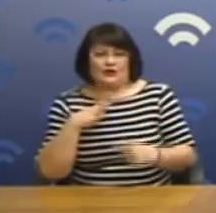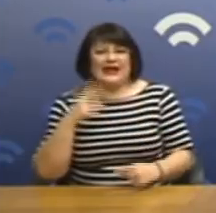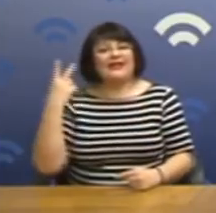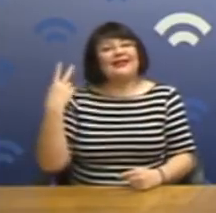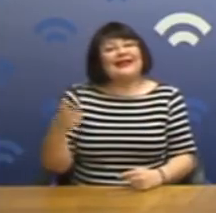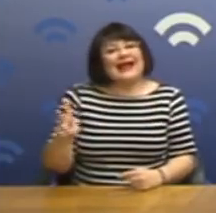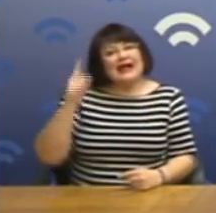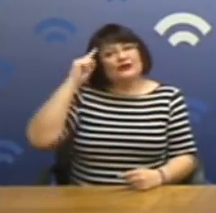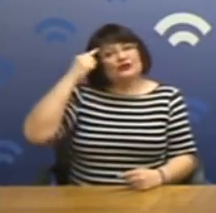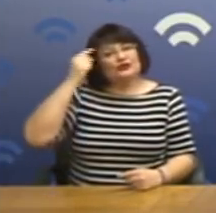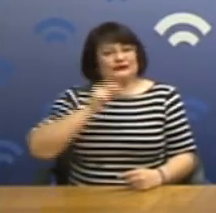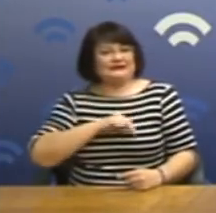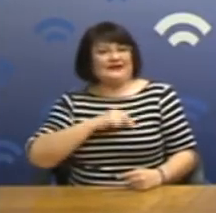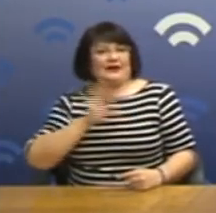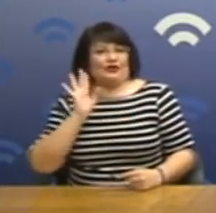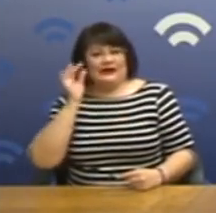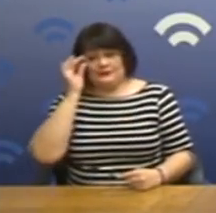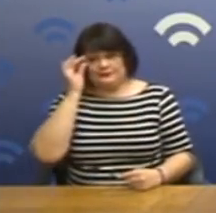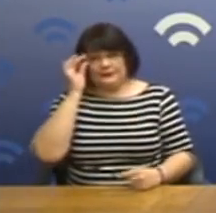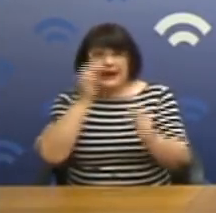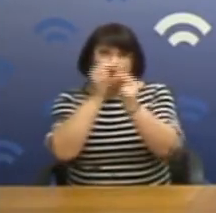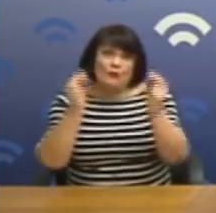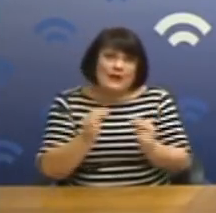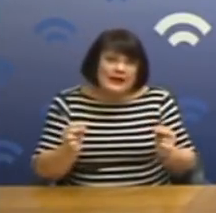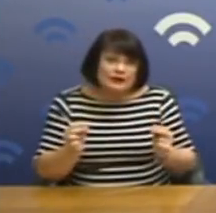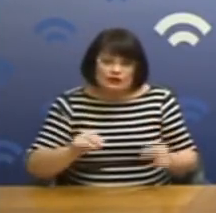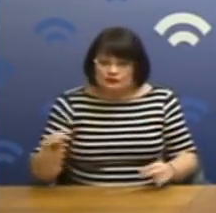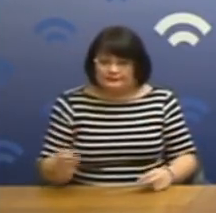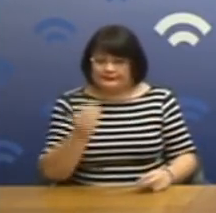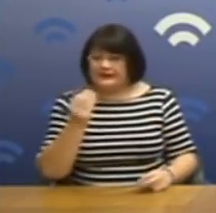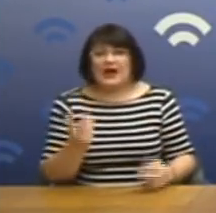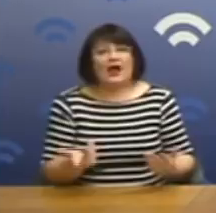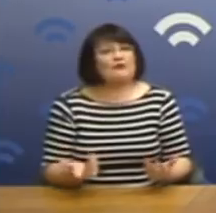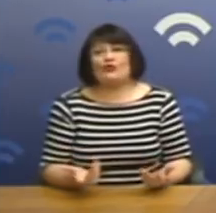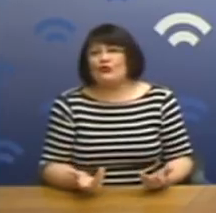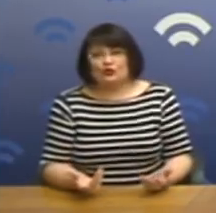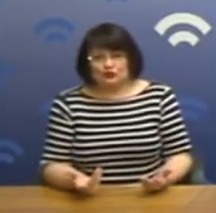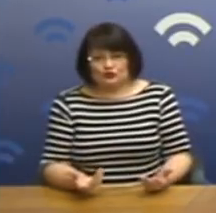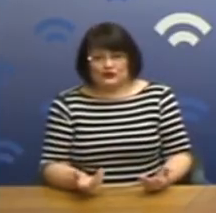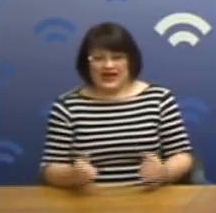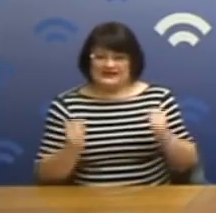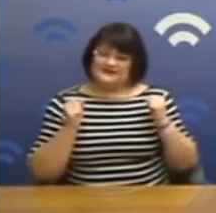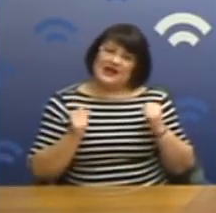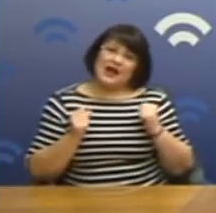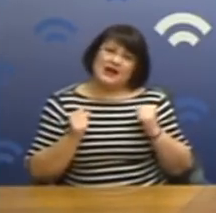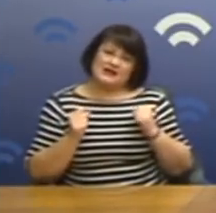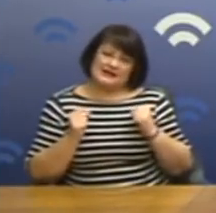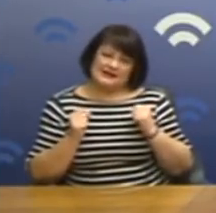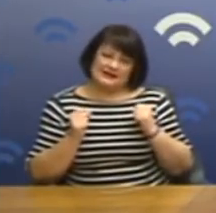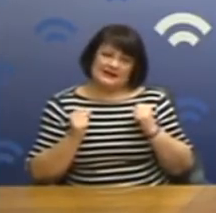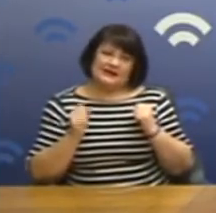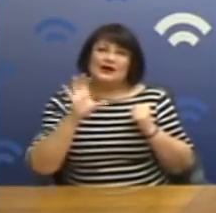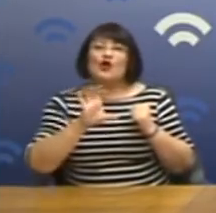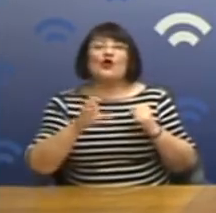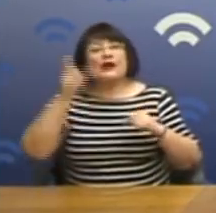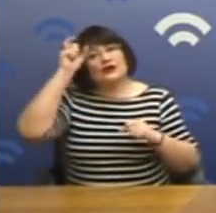τους γεωπολιτικών στόχων. Άρα, από πού προκύπτει να θεωρείται ασφαλής χώρα η Τουρκία για